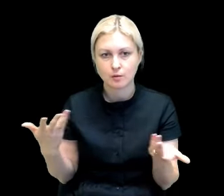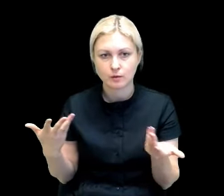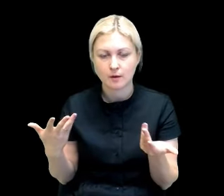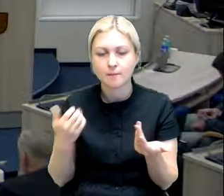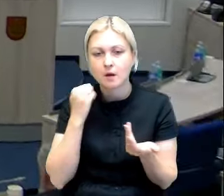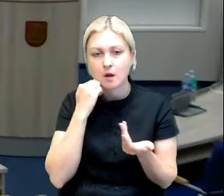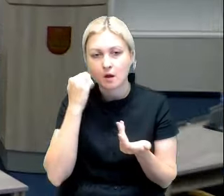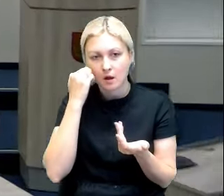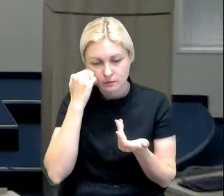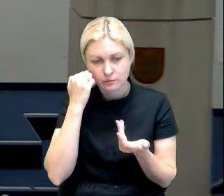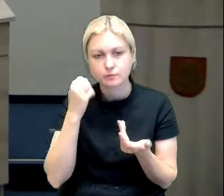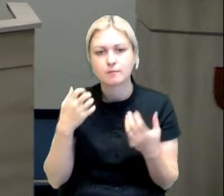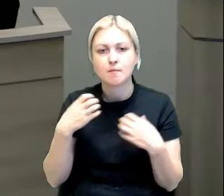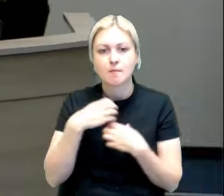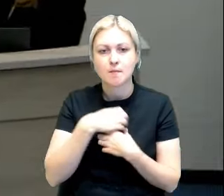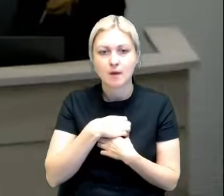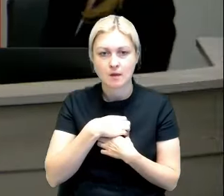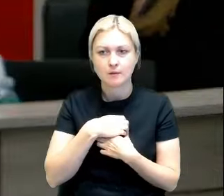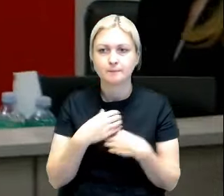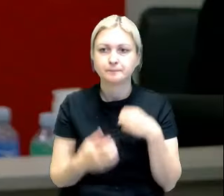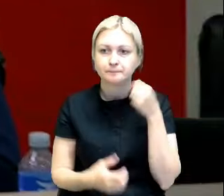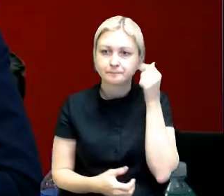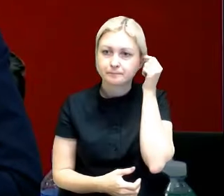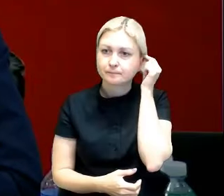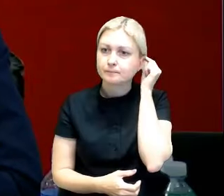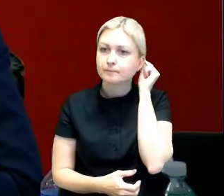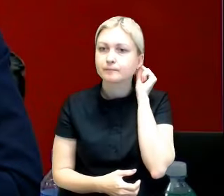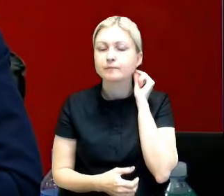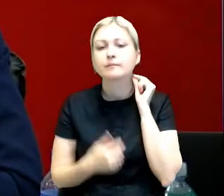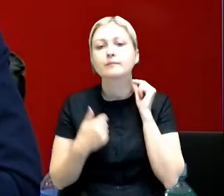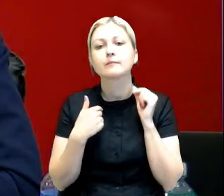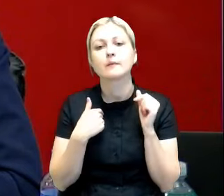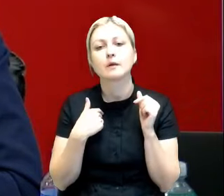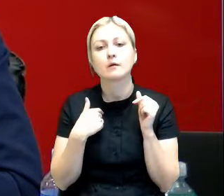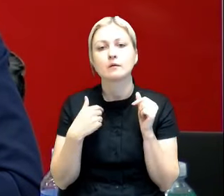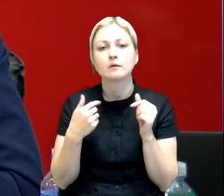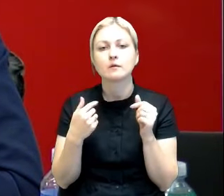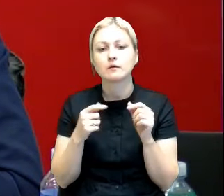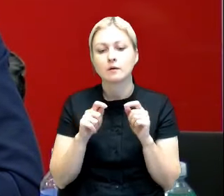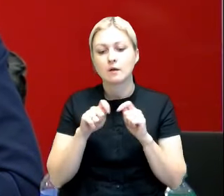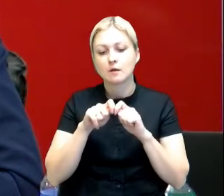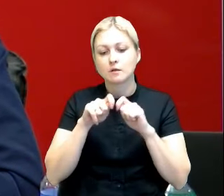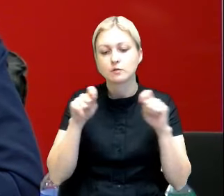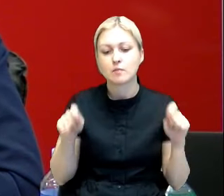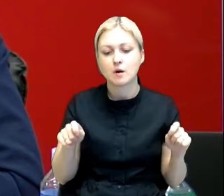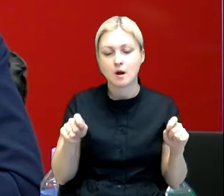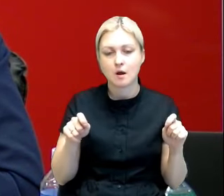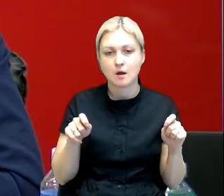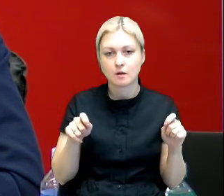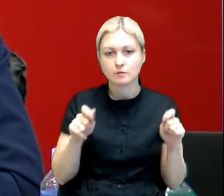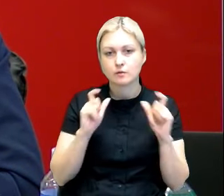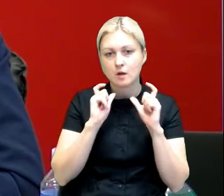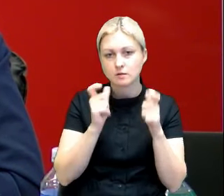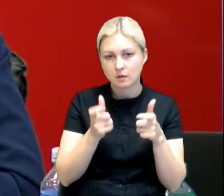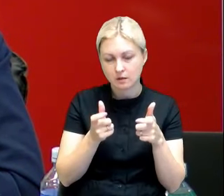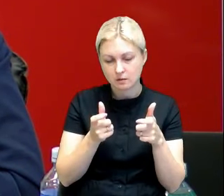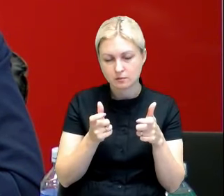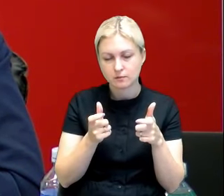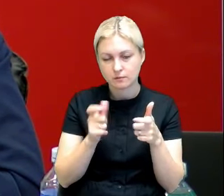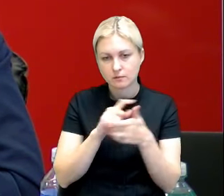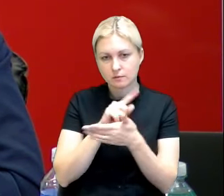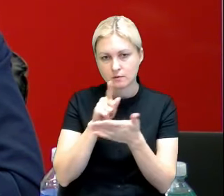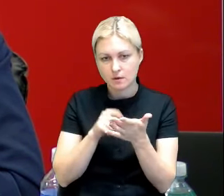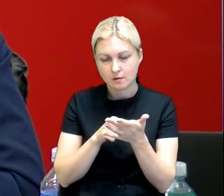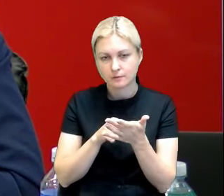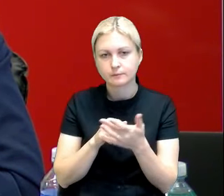mere taip a galbūt pradėsiu nuo pradžių atsakant į šį klausimą a